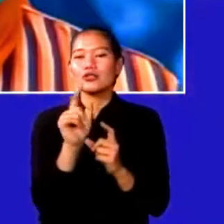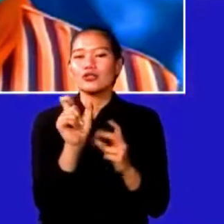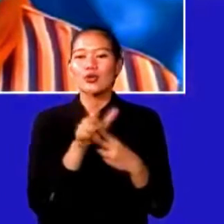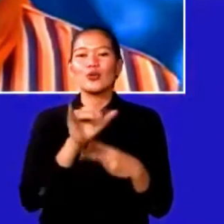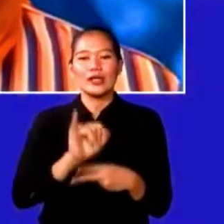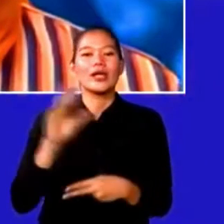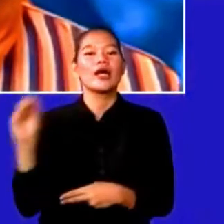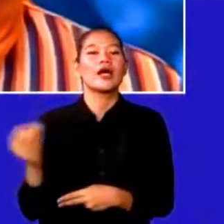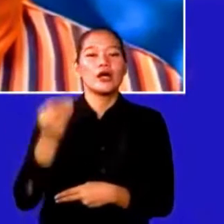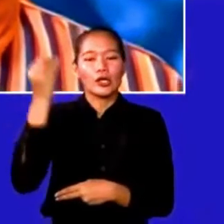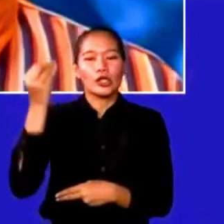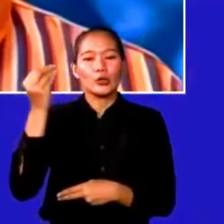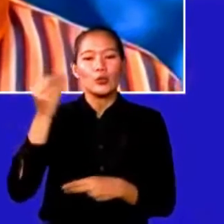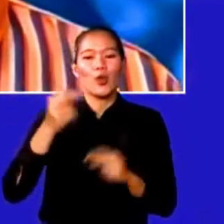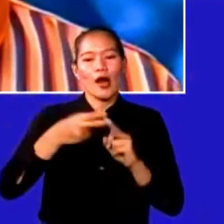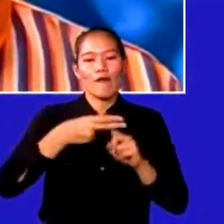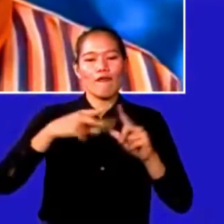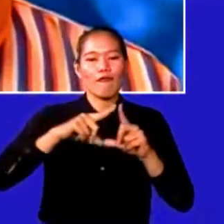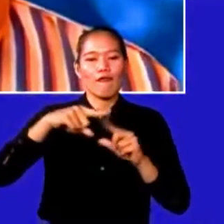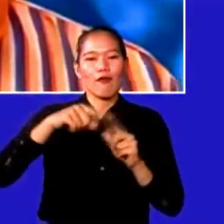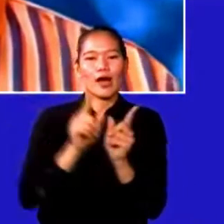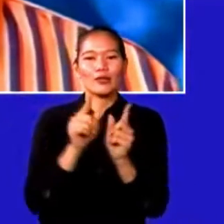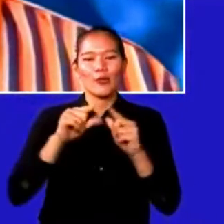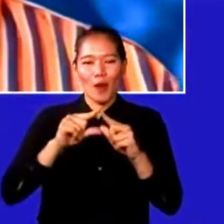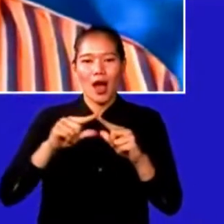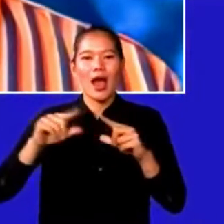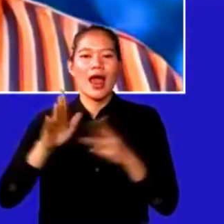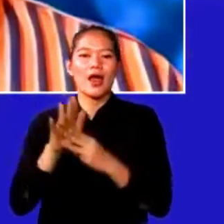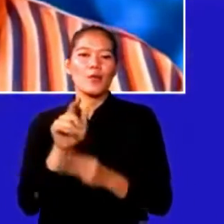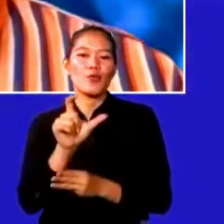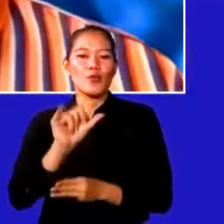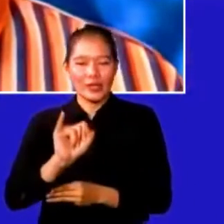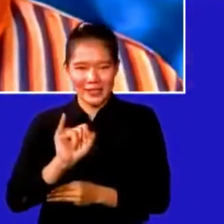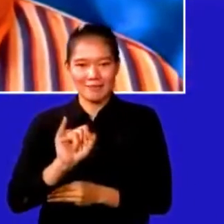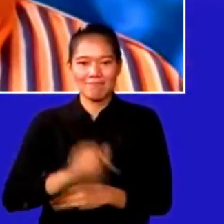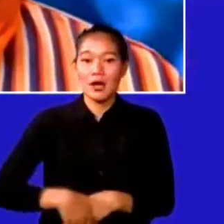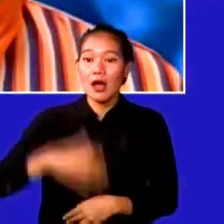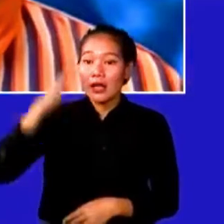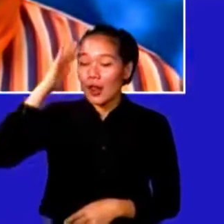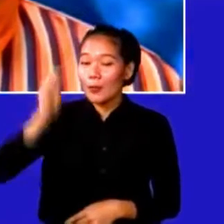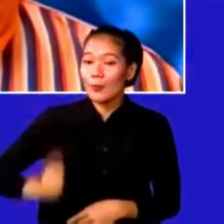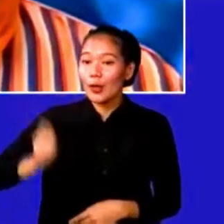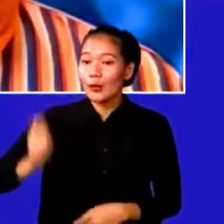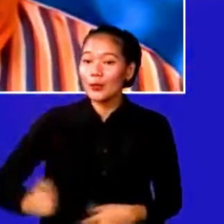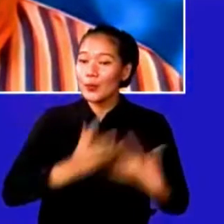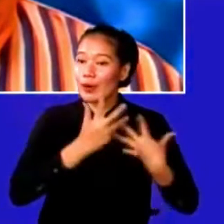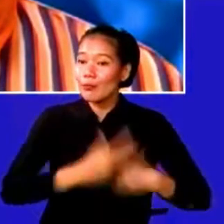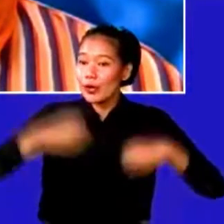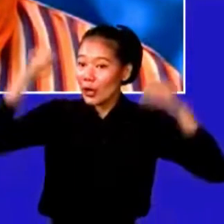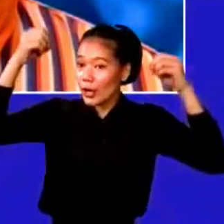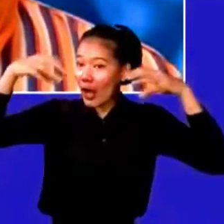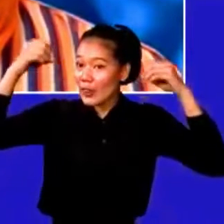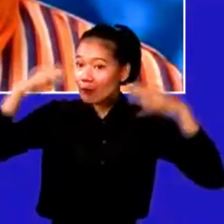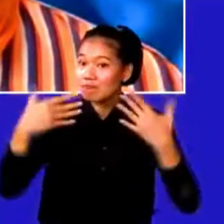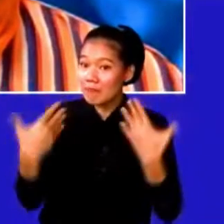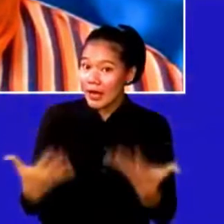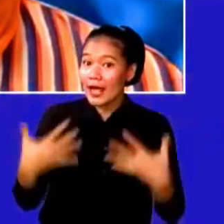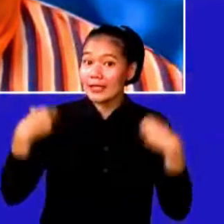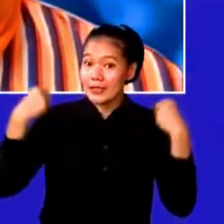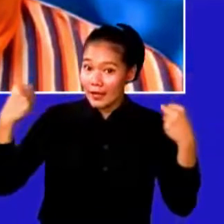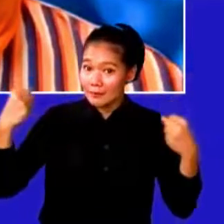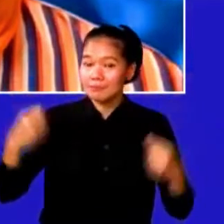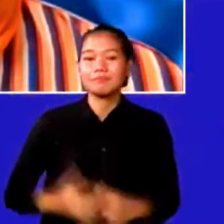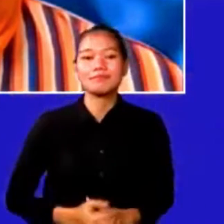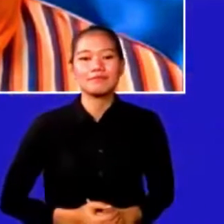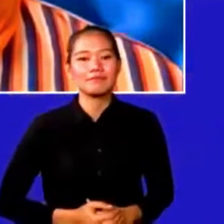selaku ketua bidang fatwa Majelis Ulama Indonesia Assalamualaikum wabarakatuh Gimana kabarnya